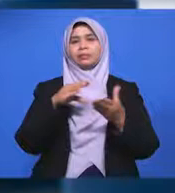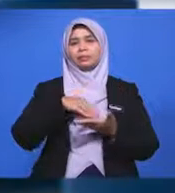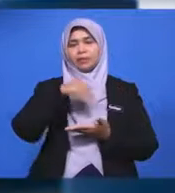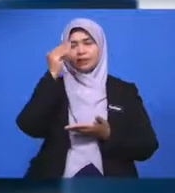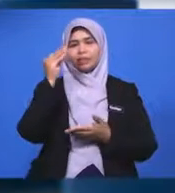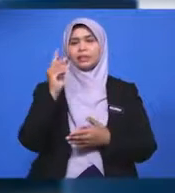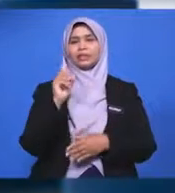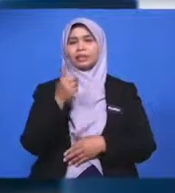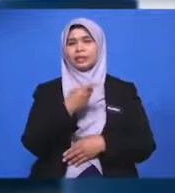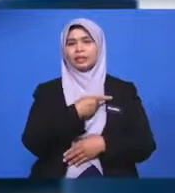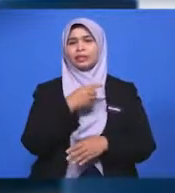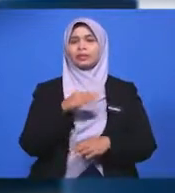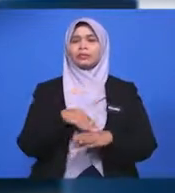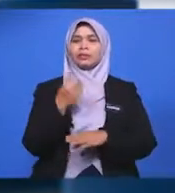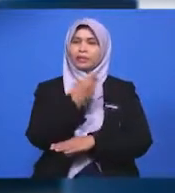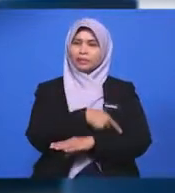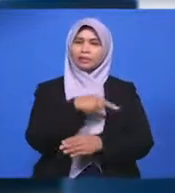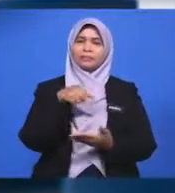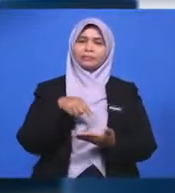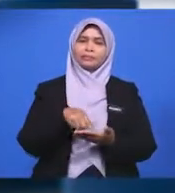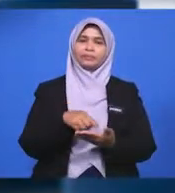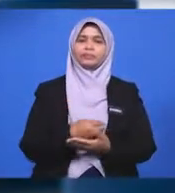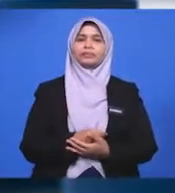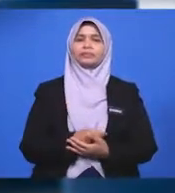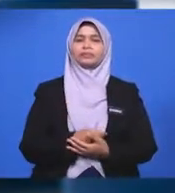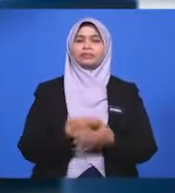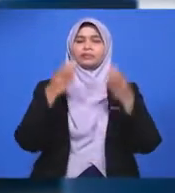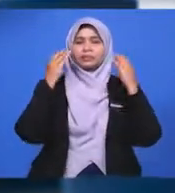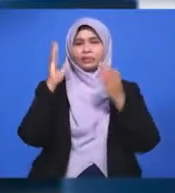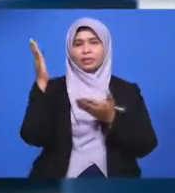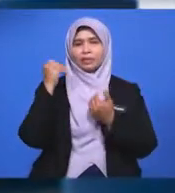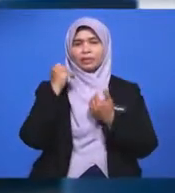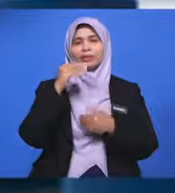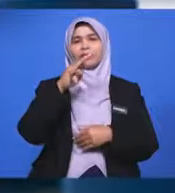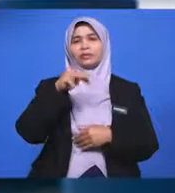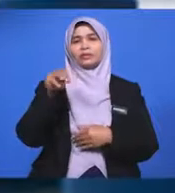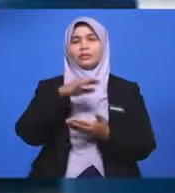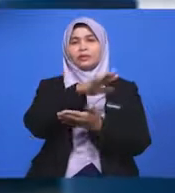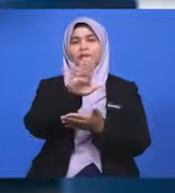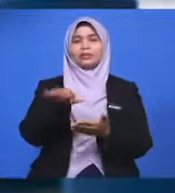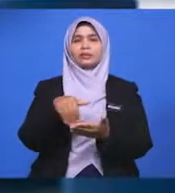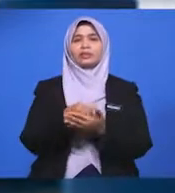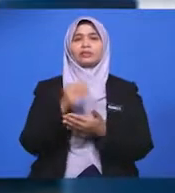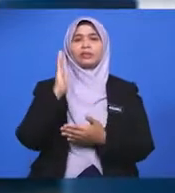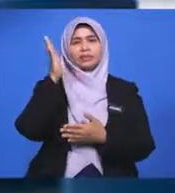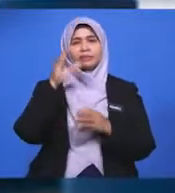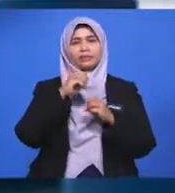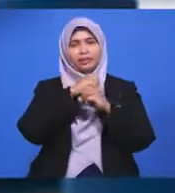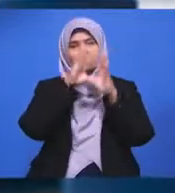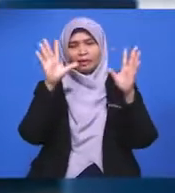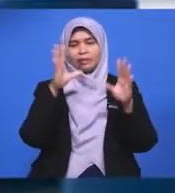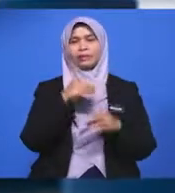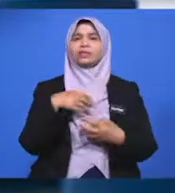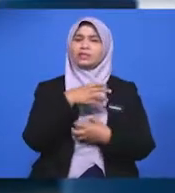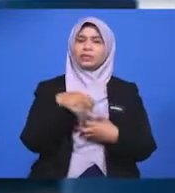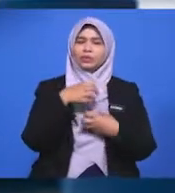kita pada hari ini dan cikgu harap murid-murid semua akan jelas dan